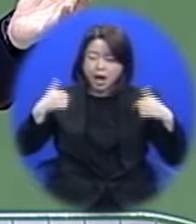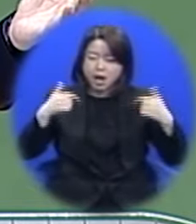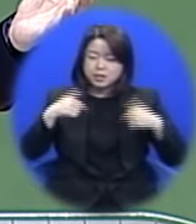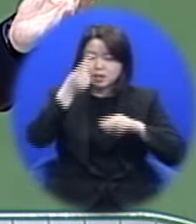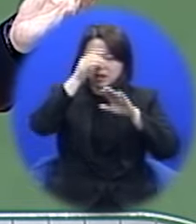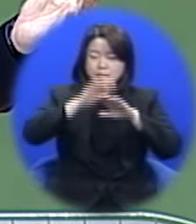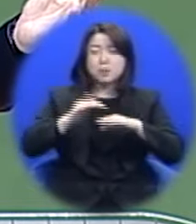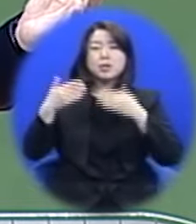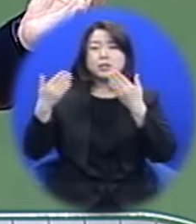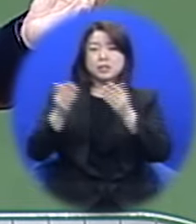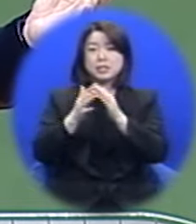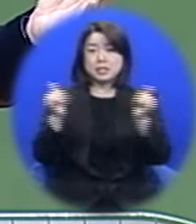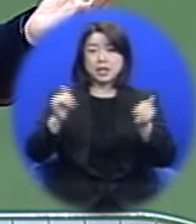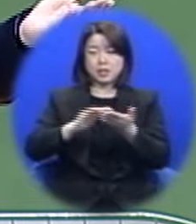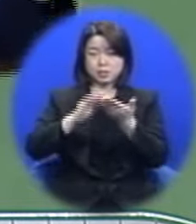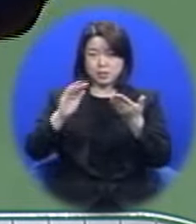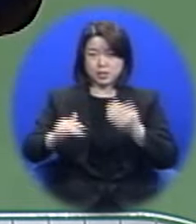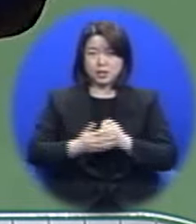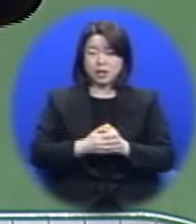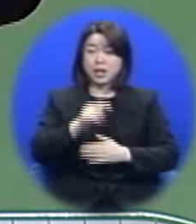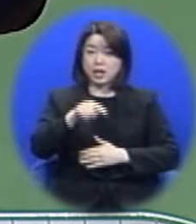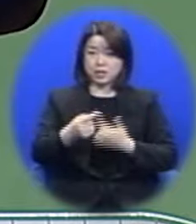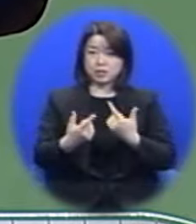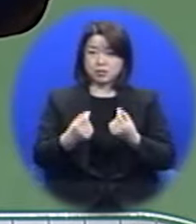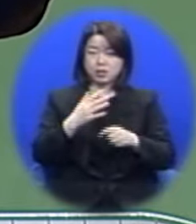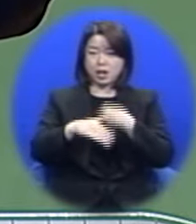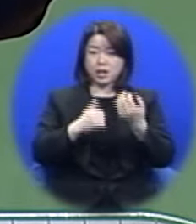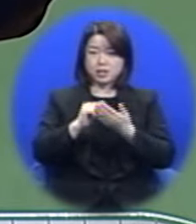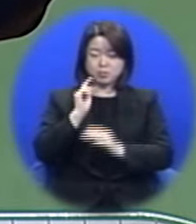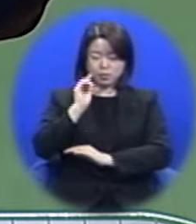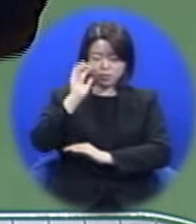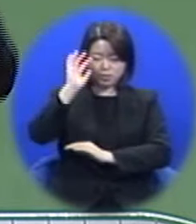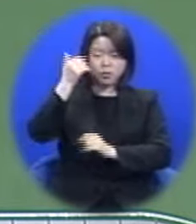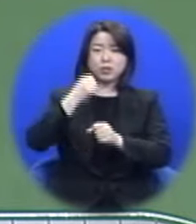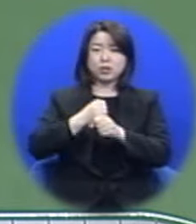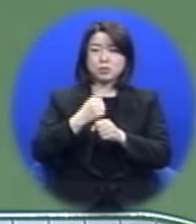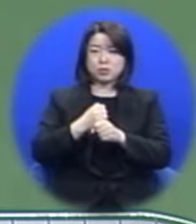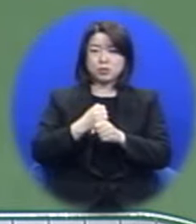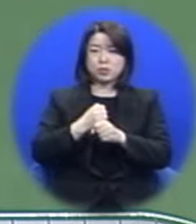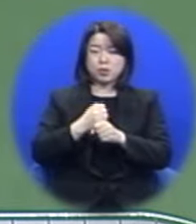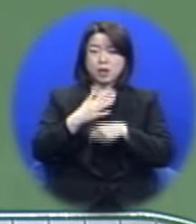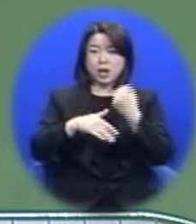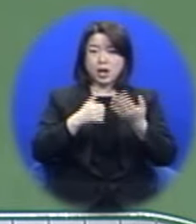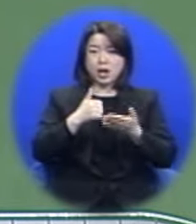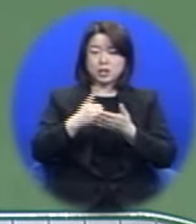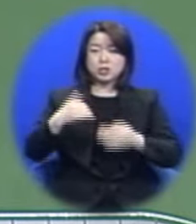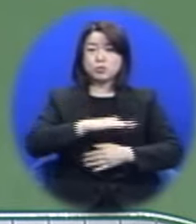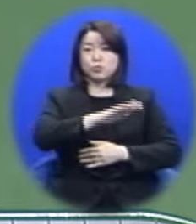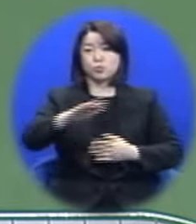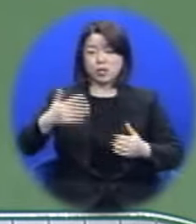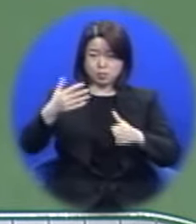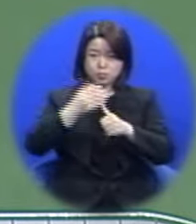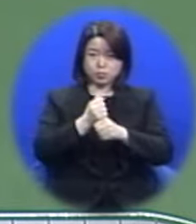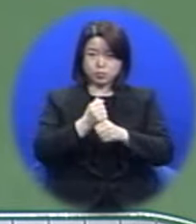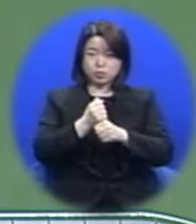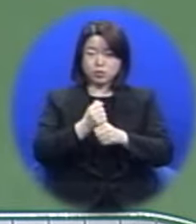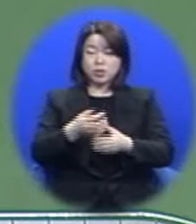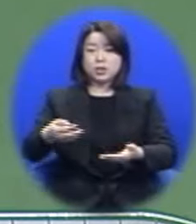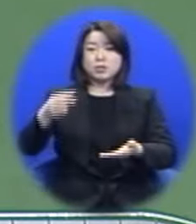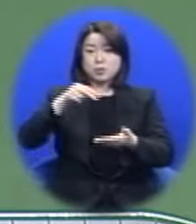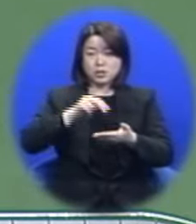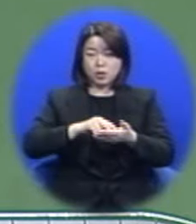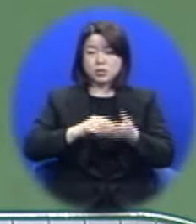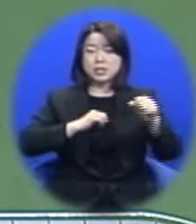사람. 그렇게 하나님을 영화롭게 하고 그리고 하나님께서 우리를 붙들어 세우시는 역사를 경험하는